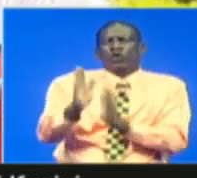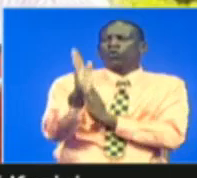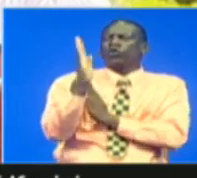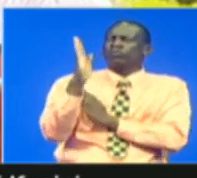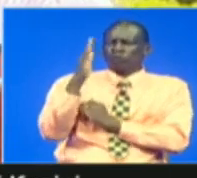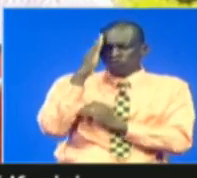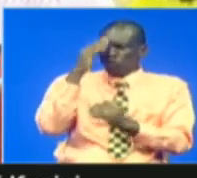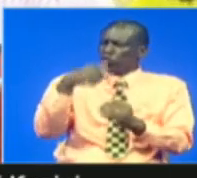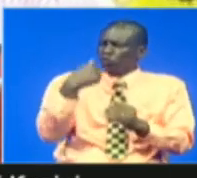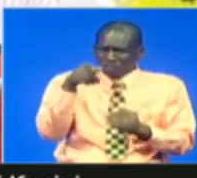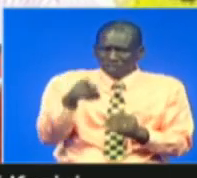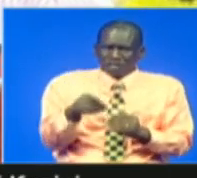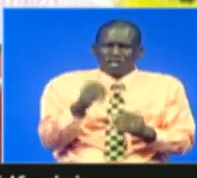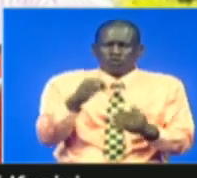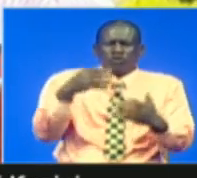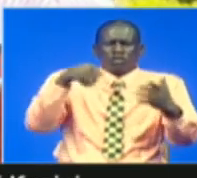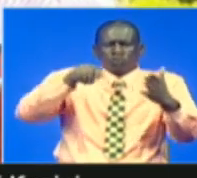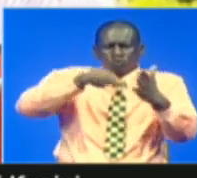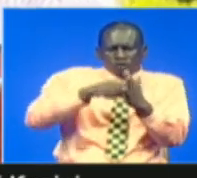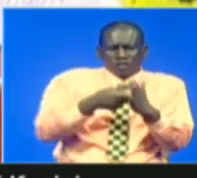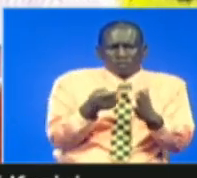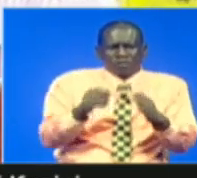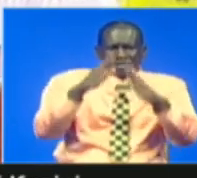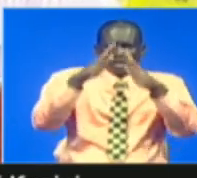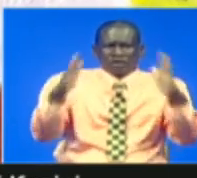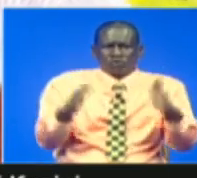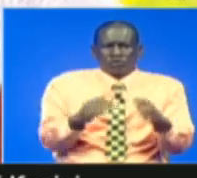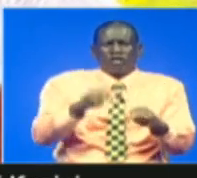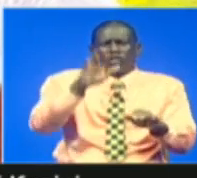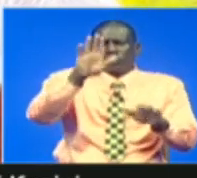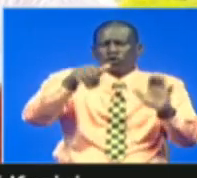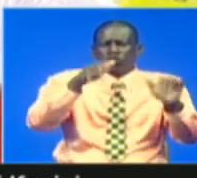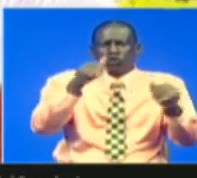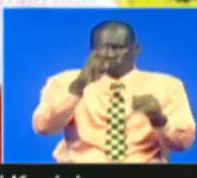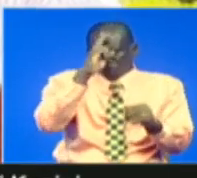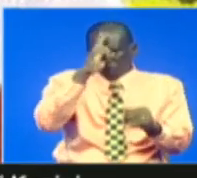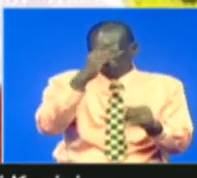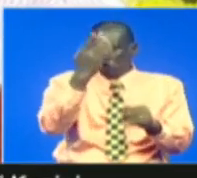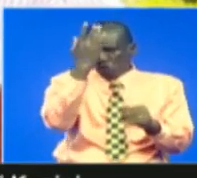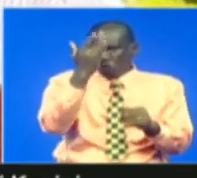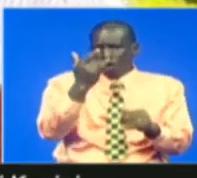alafu waite polisi wakuja wachukue yeye. Eh?